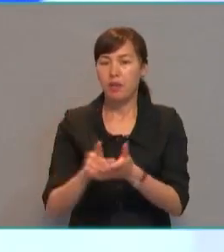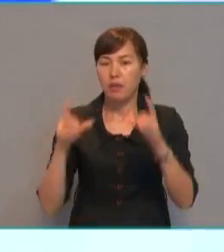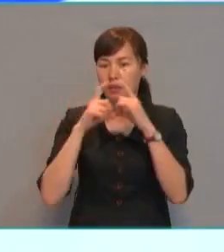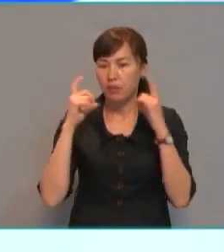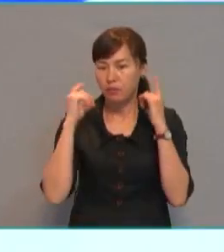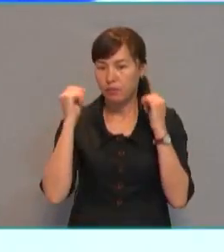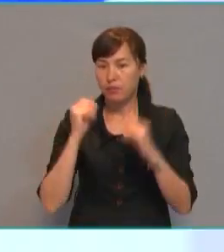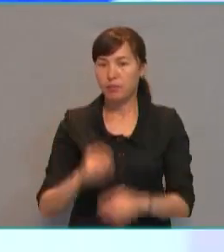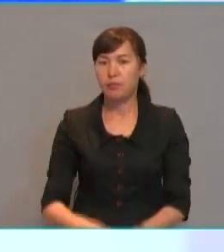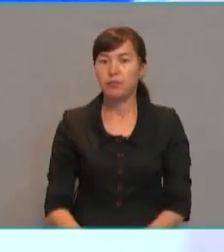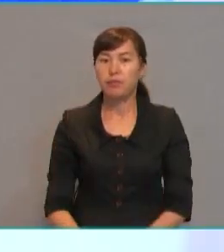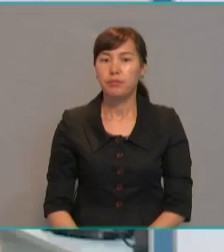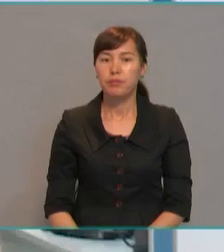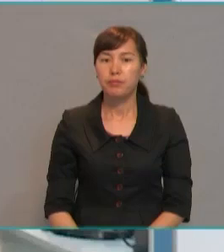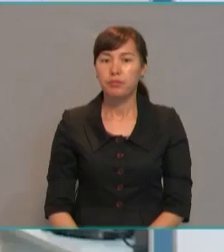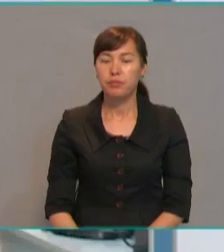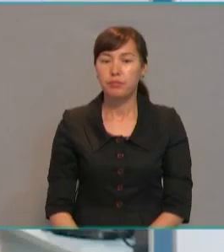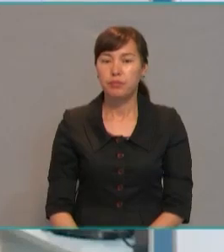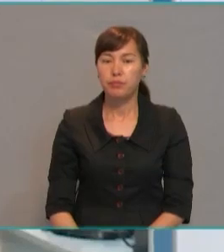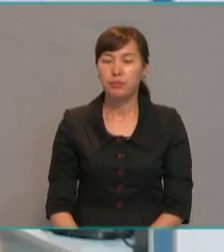киюге міндетті.